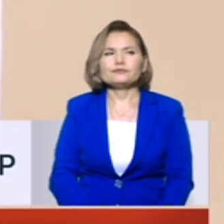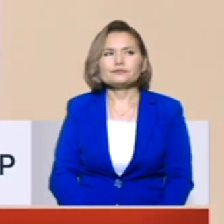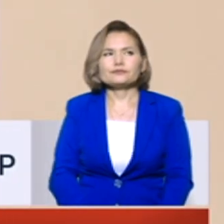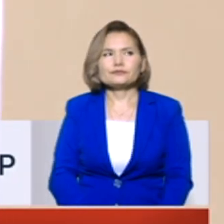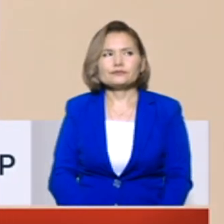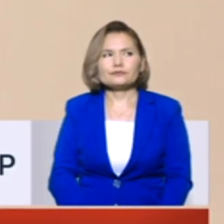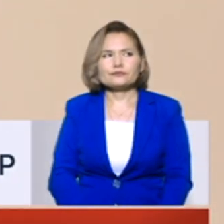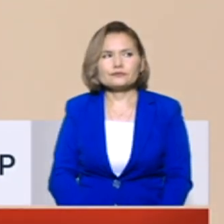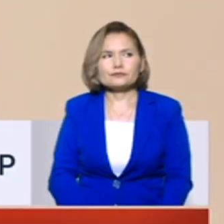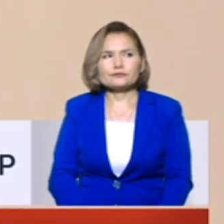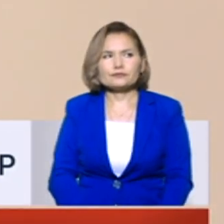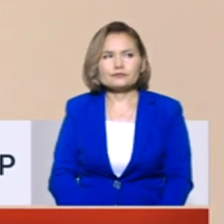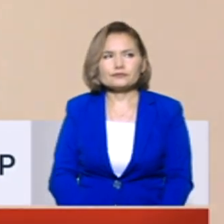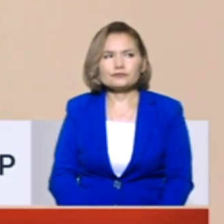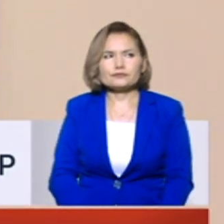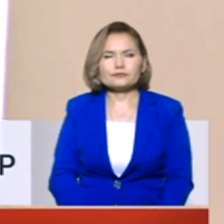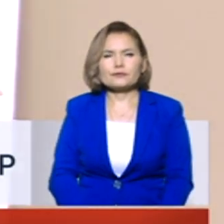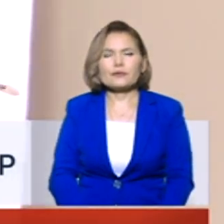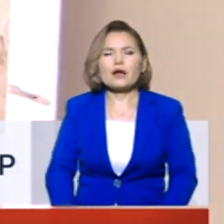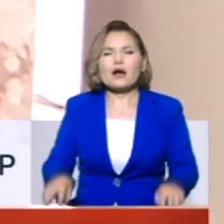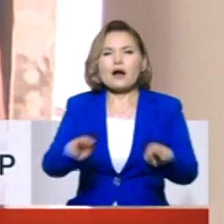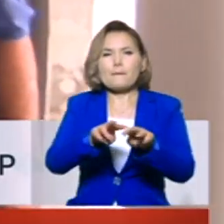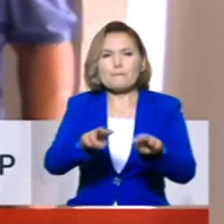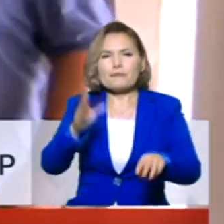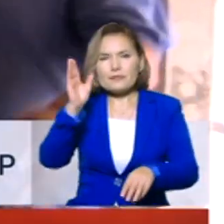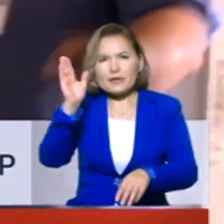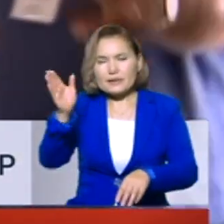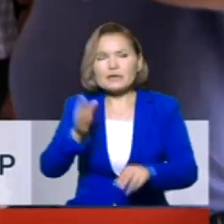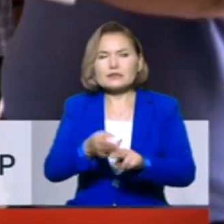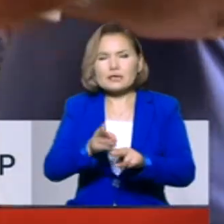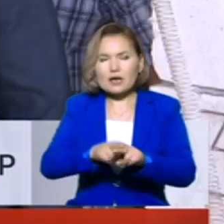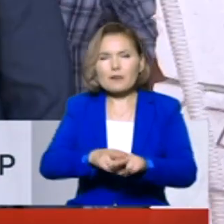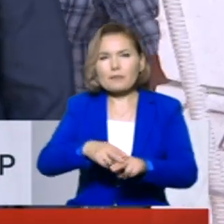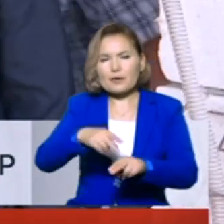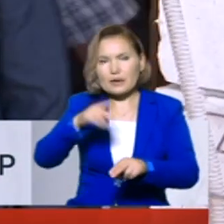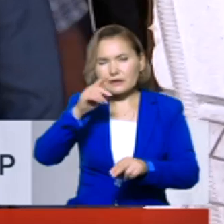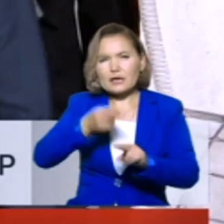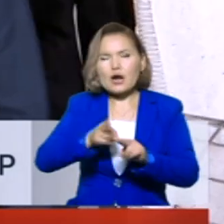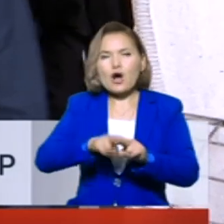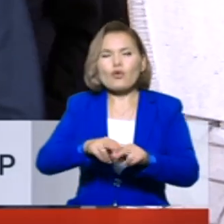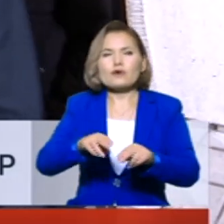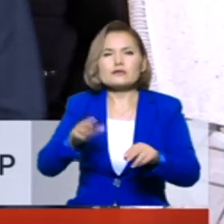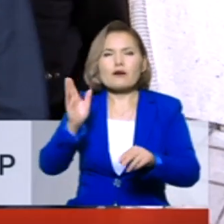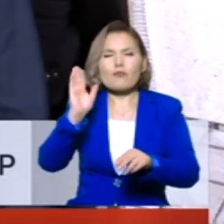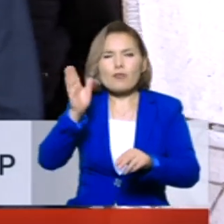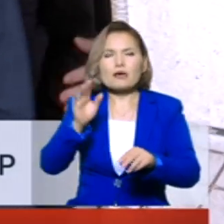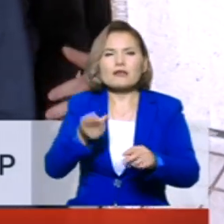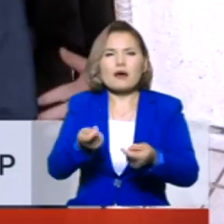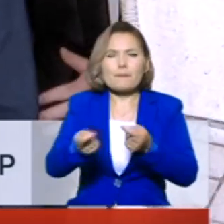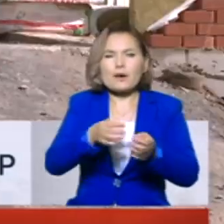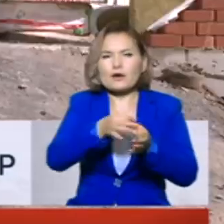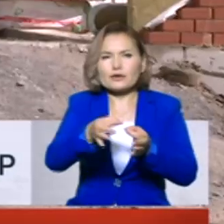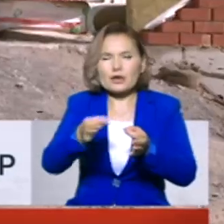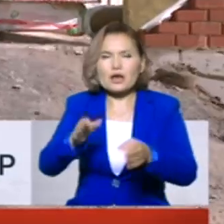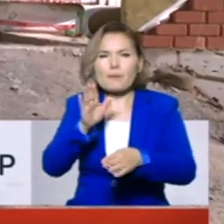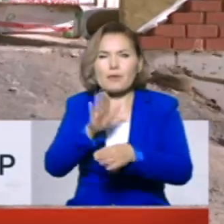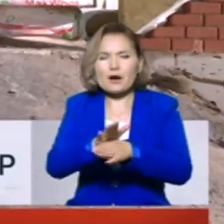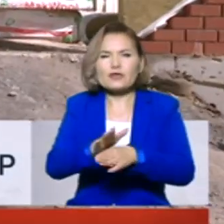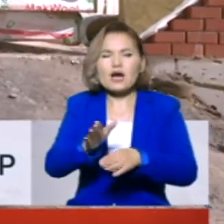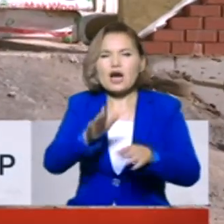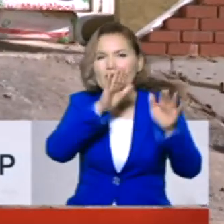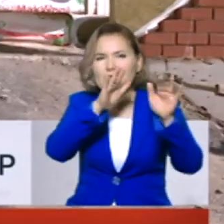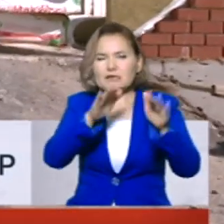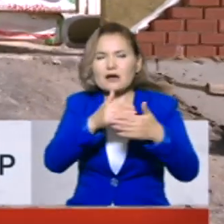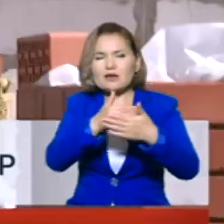Да, здесь кухня. Министр алда суық күндер келе жатқанын ескертіп, мердігерлер мен аудан әкімдеріне құрылыс жұмыстарын уақытылы